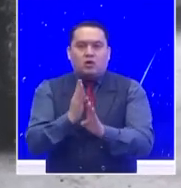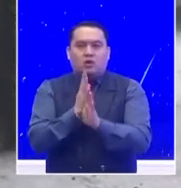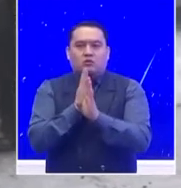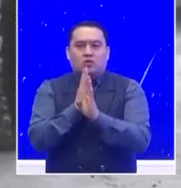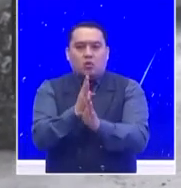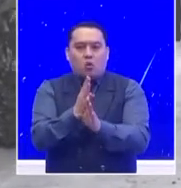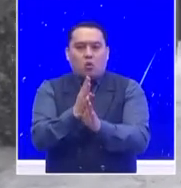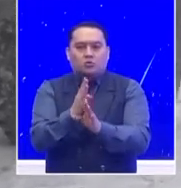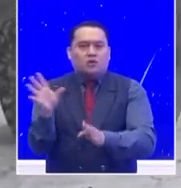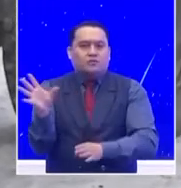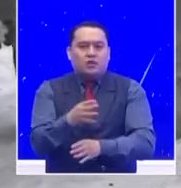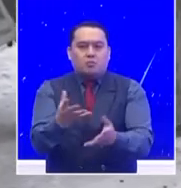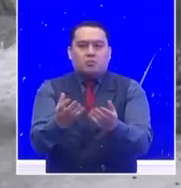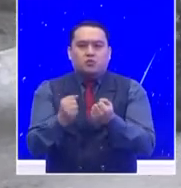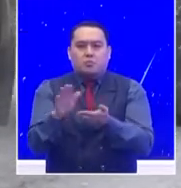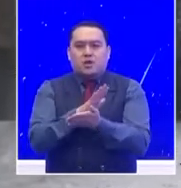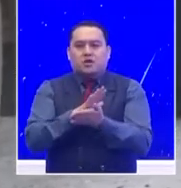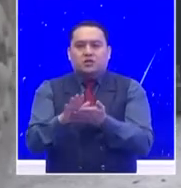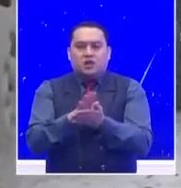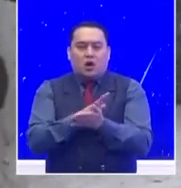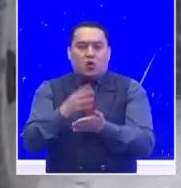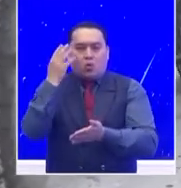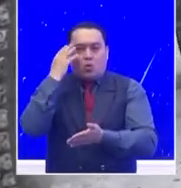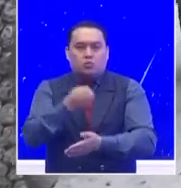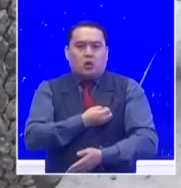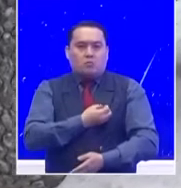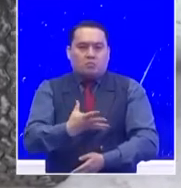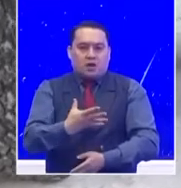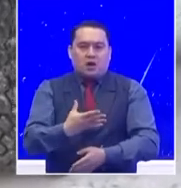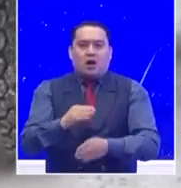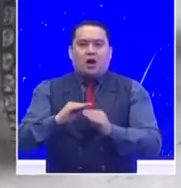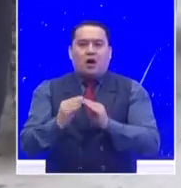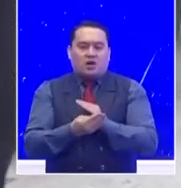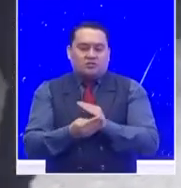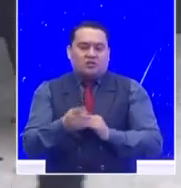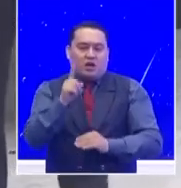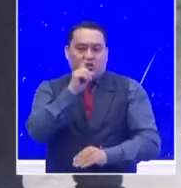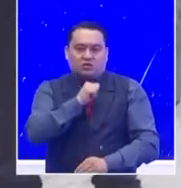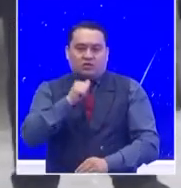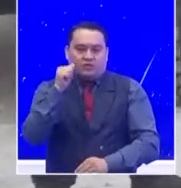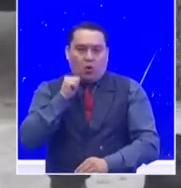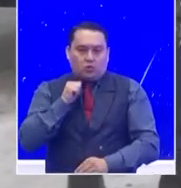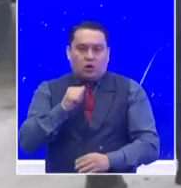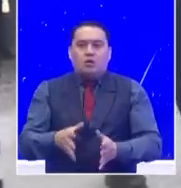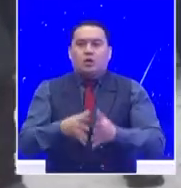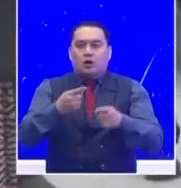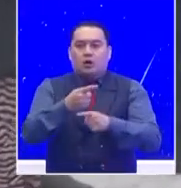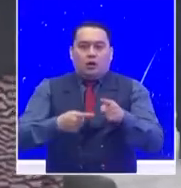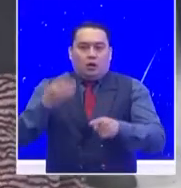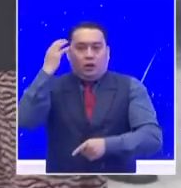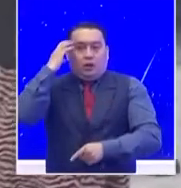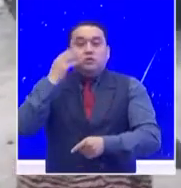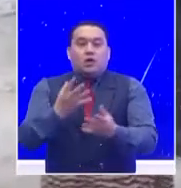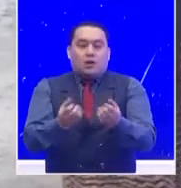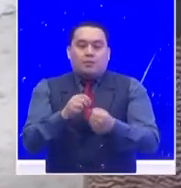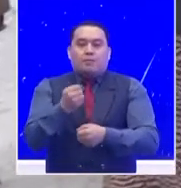километровая очередь. Все пришли получить бесплатный уголь от мецената, пожелавшего остаться неизвестным. Большая часть получивших твердое топливо